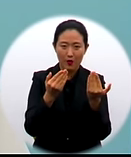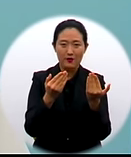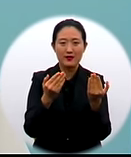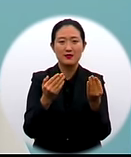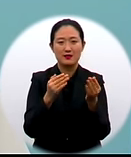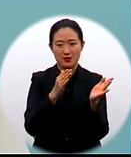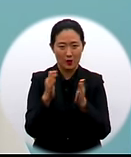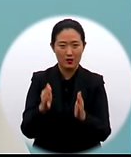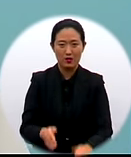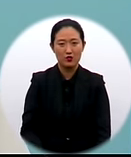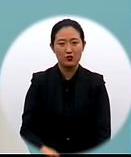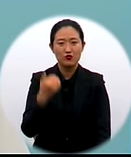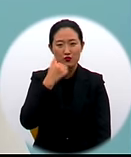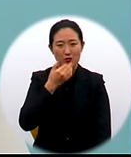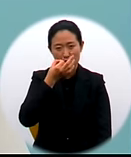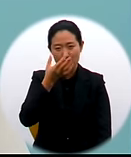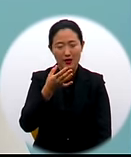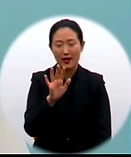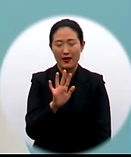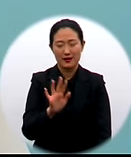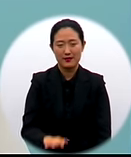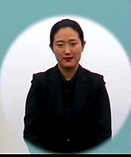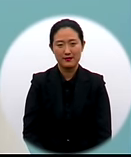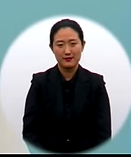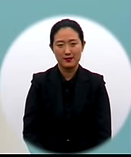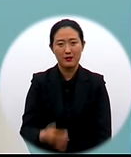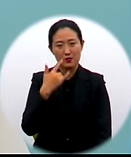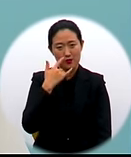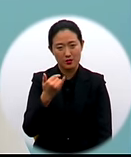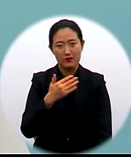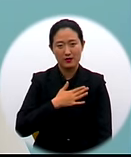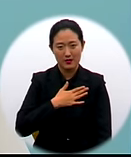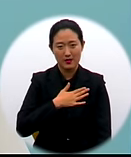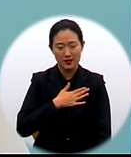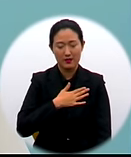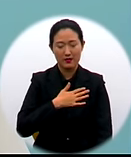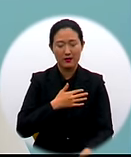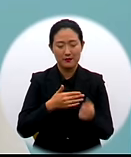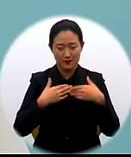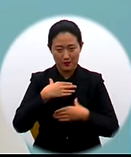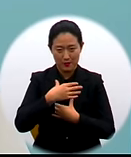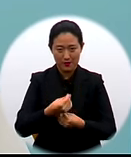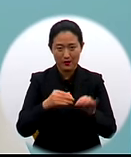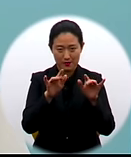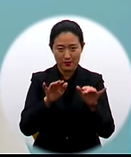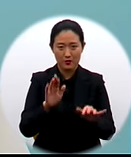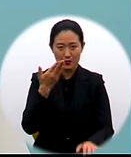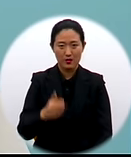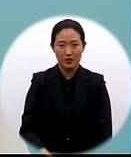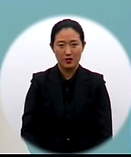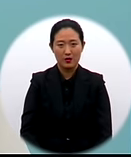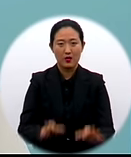사건이나 일을 정리하는 겁니다. 근데 이거 누구한테 보여줄 게 아니기 때문에 그냥 그 부모님이 자기만의 용어로 그냥 편하게 기록하시는 걸